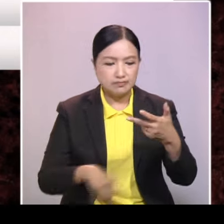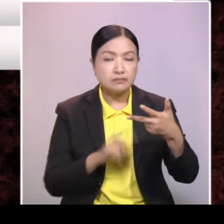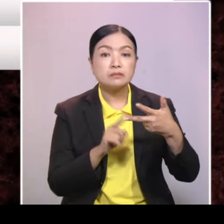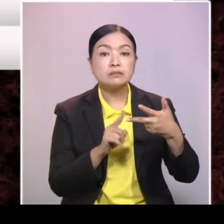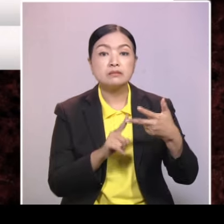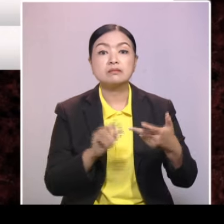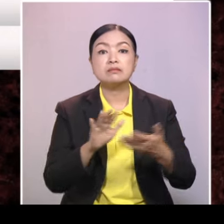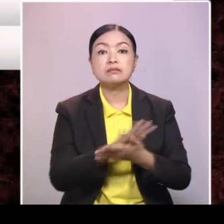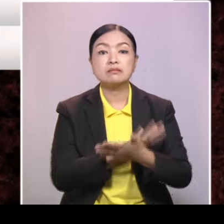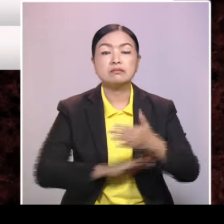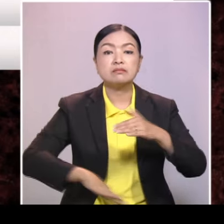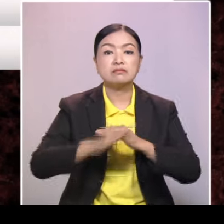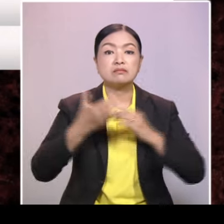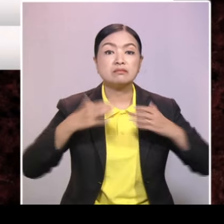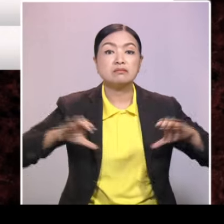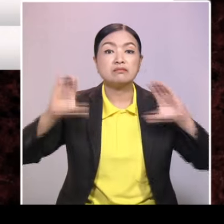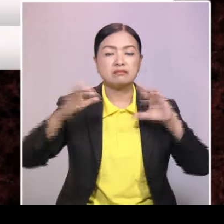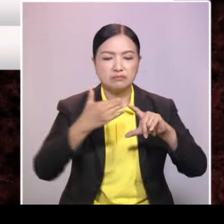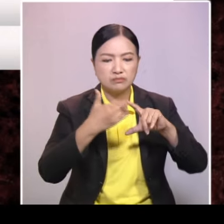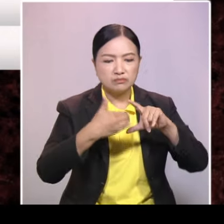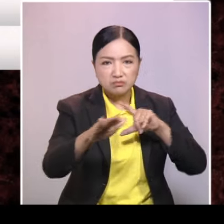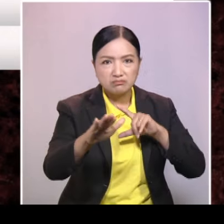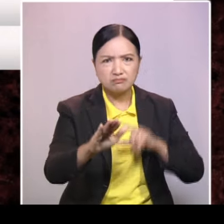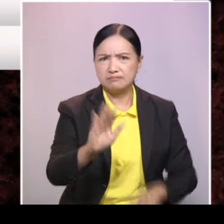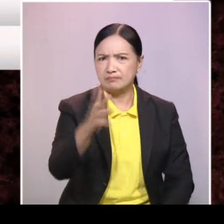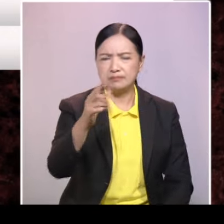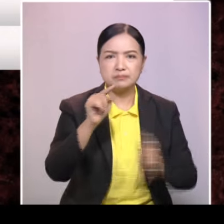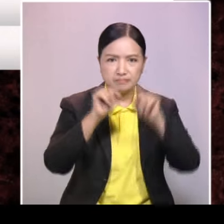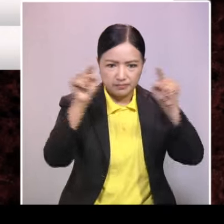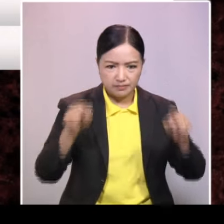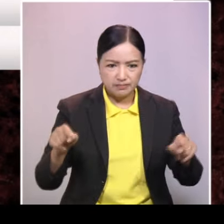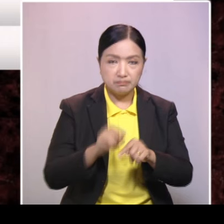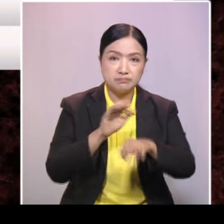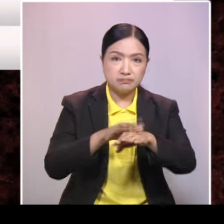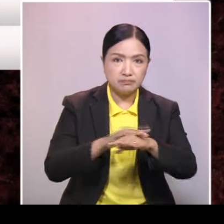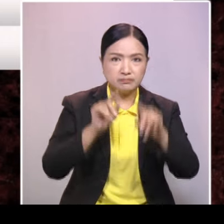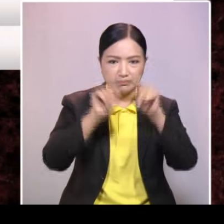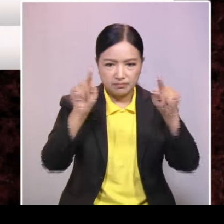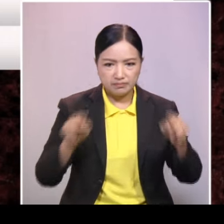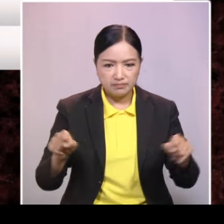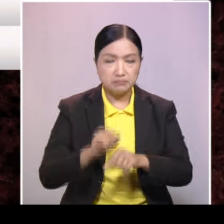ไม่มีการท่วเอกสารรัชการทางลายอย่เช่นหมายเรียกหมายจับ